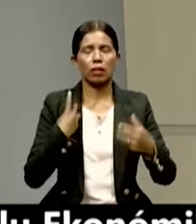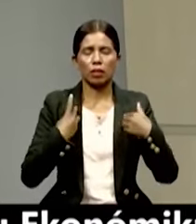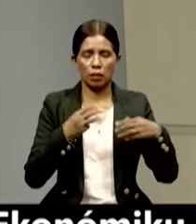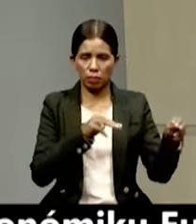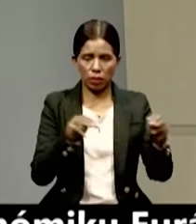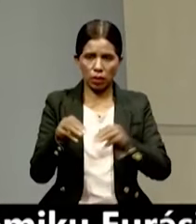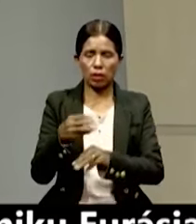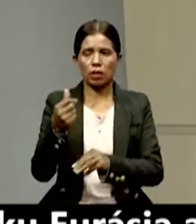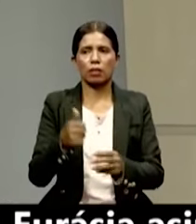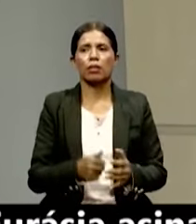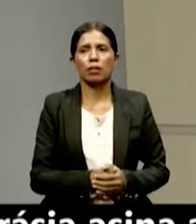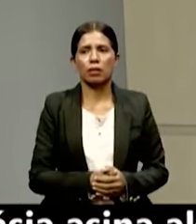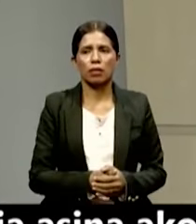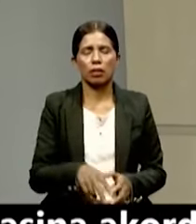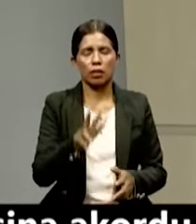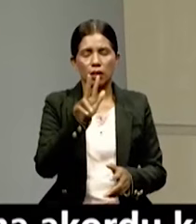sama